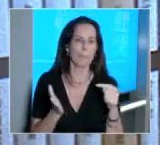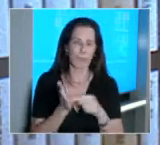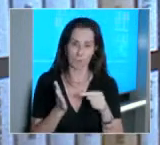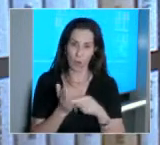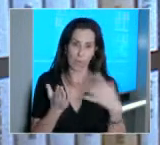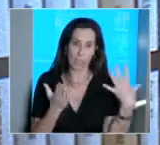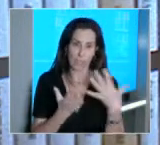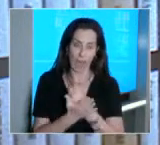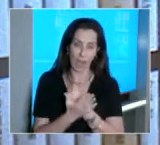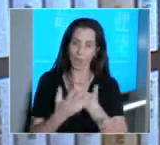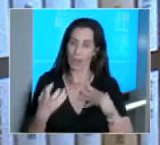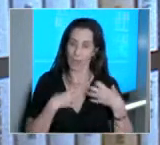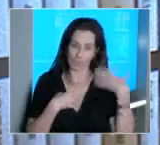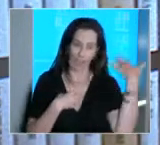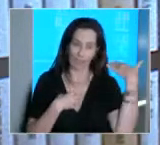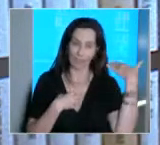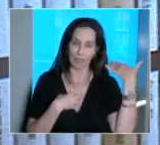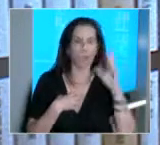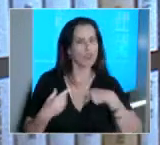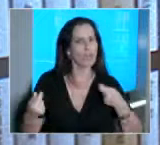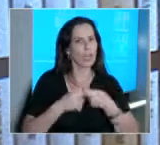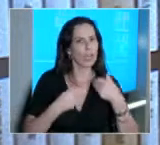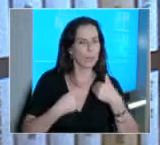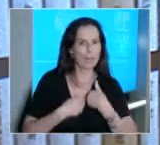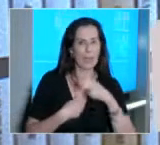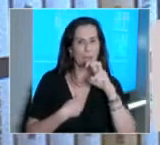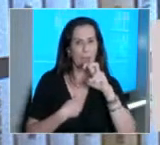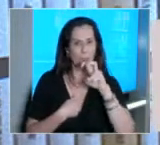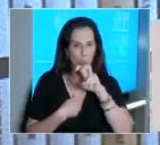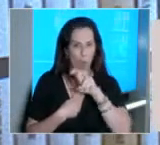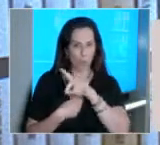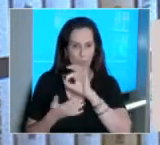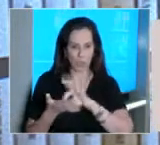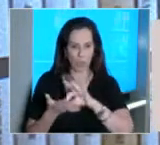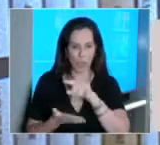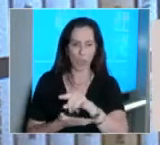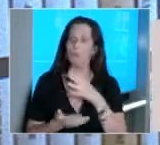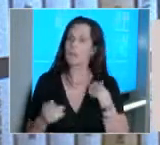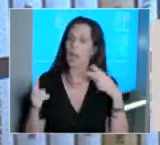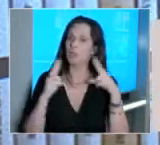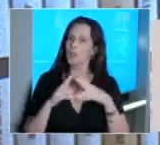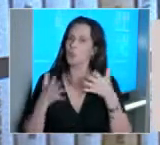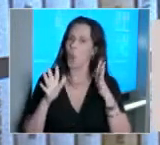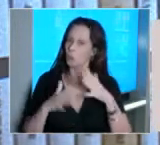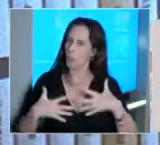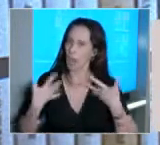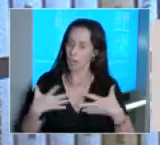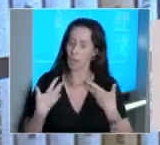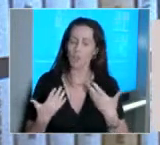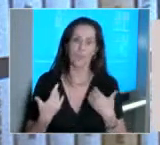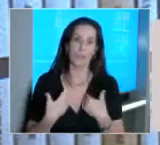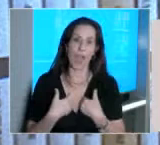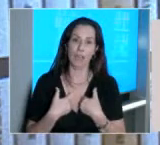ובעקבות ההצלחה של ההצגה נוצר קשר ביני לבין עמוס, וזה היה מפגש מאוד מאוד מרגש,